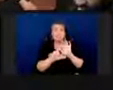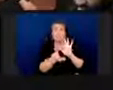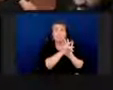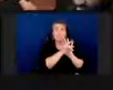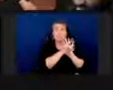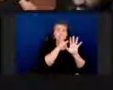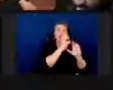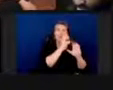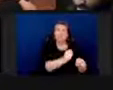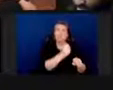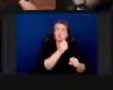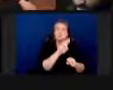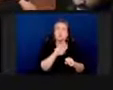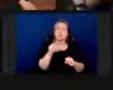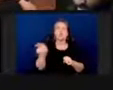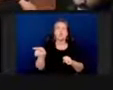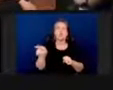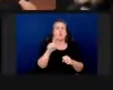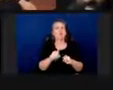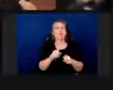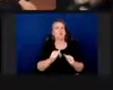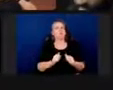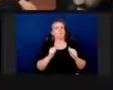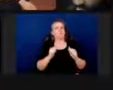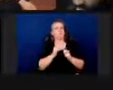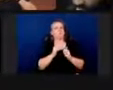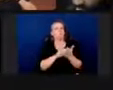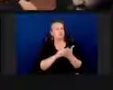للطلبة الذين طبعا